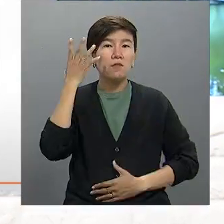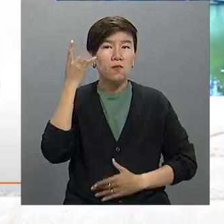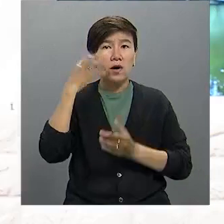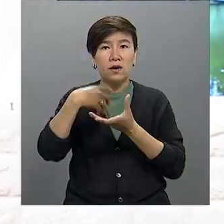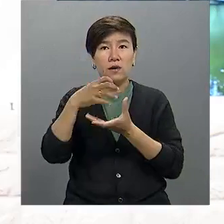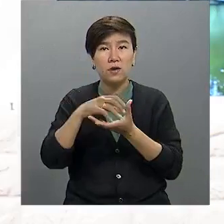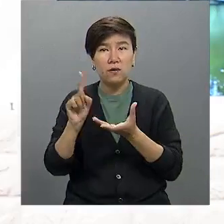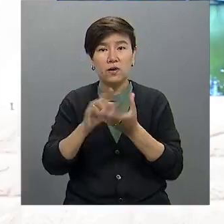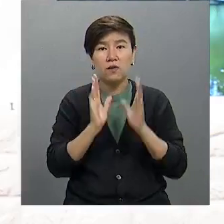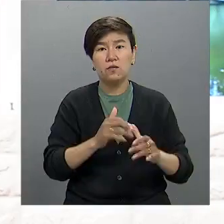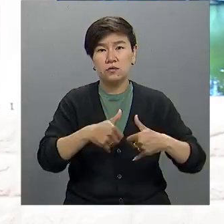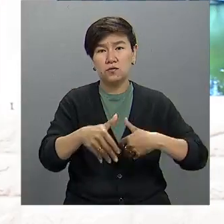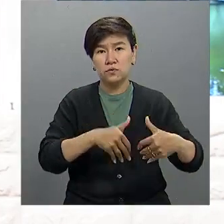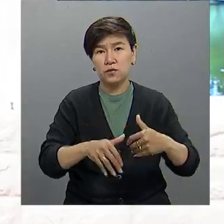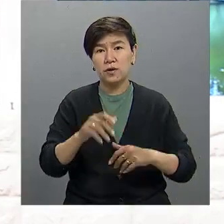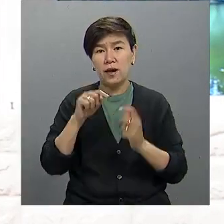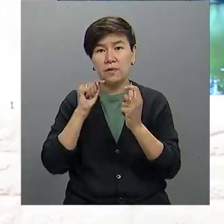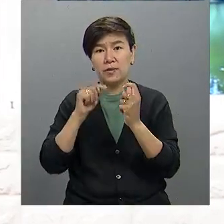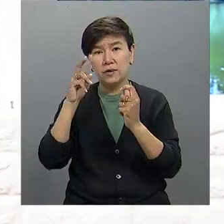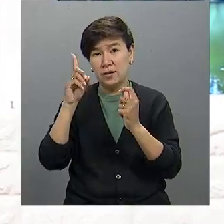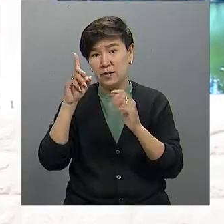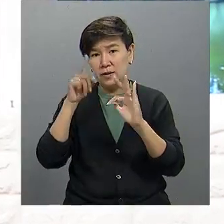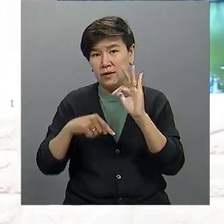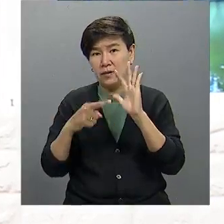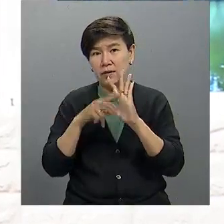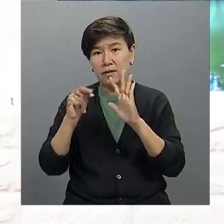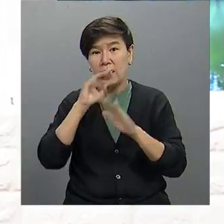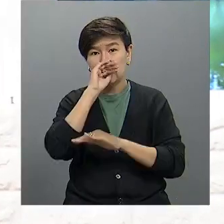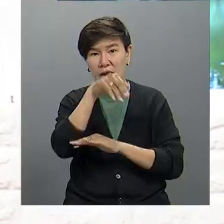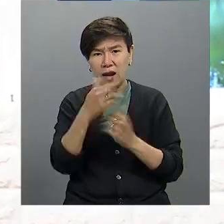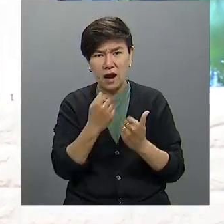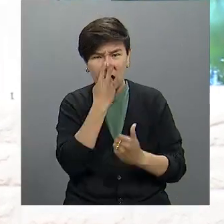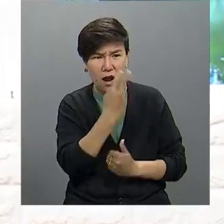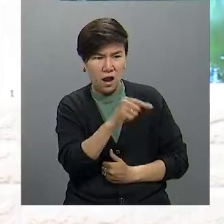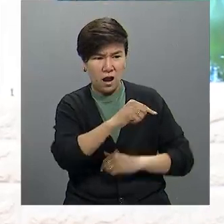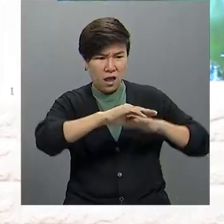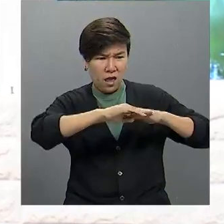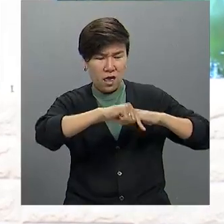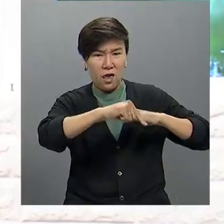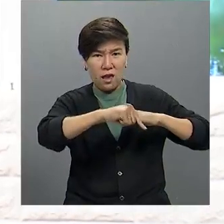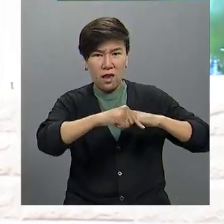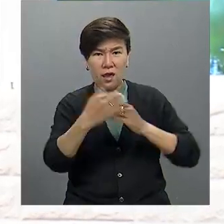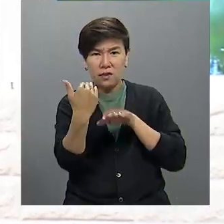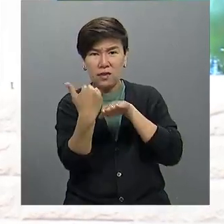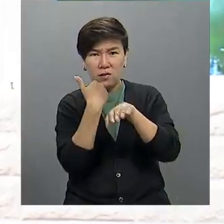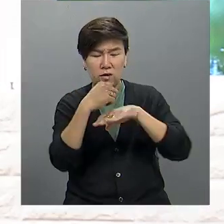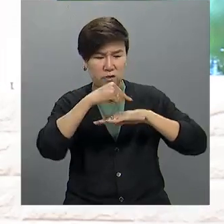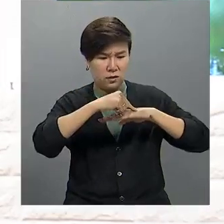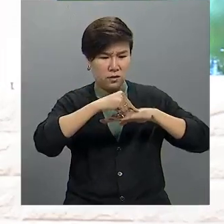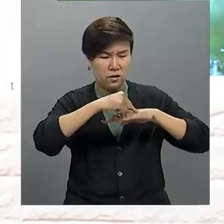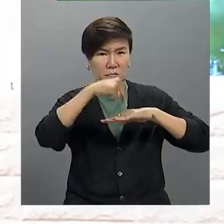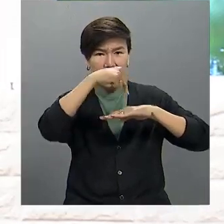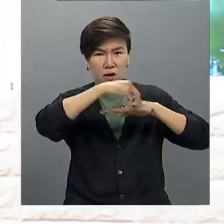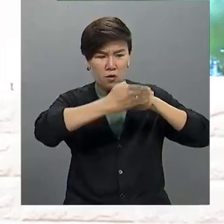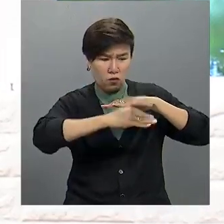ภอด่านช้างค่ะเขาบอกว่าเนี่ยมีท่ออยู่ท่อนึงนะฝาท่อมันหายไปแล้วคนเดินไปเดินมาเนี่ยอาจจะตกท่อได้ล่า